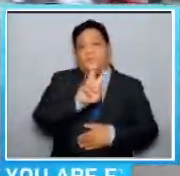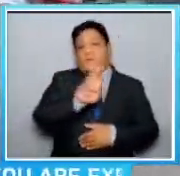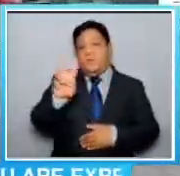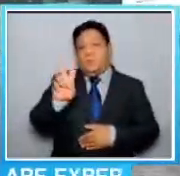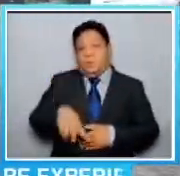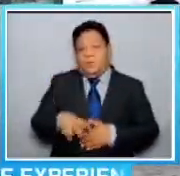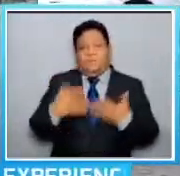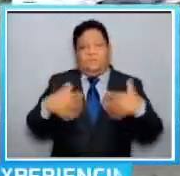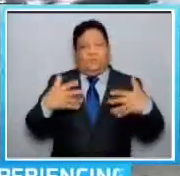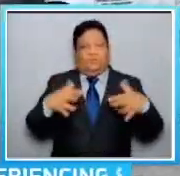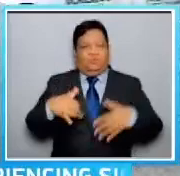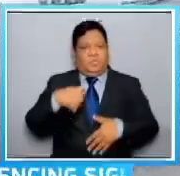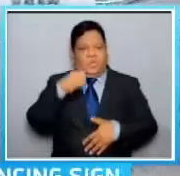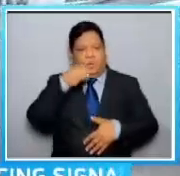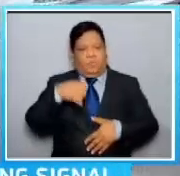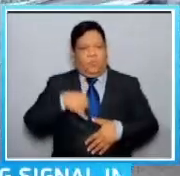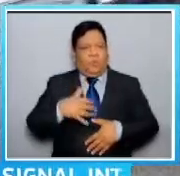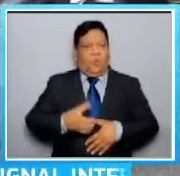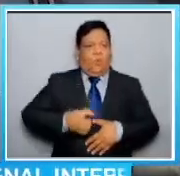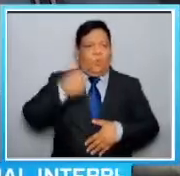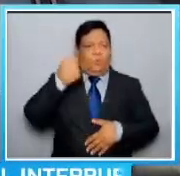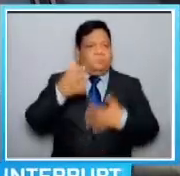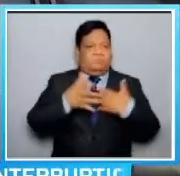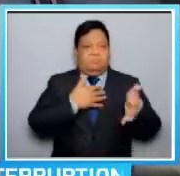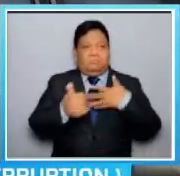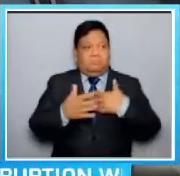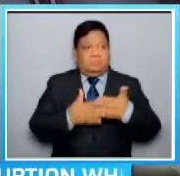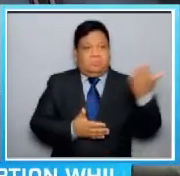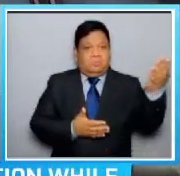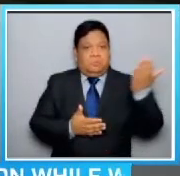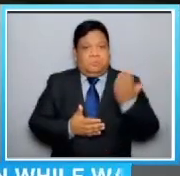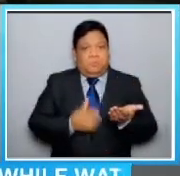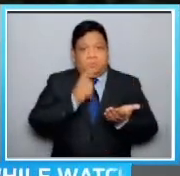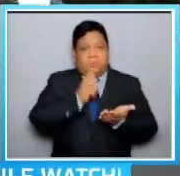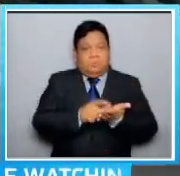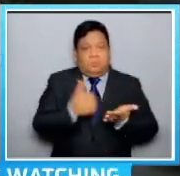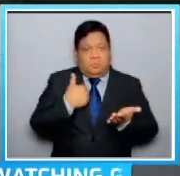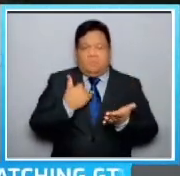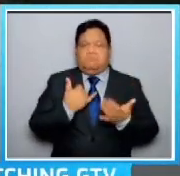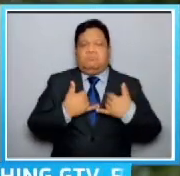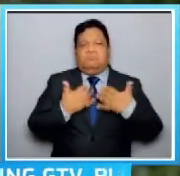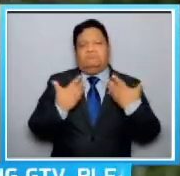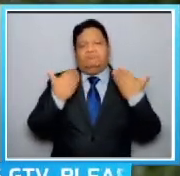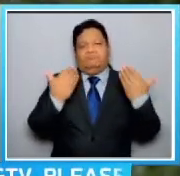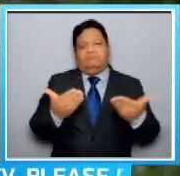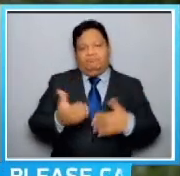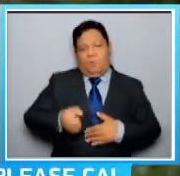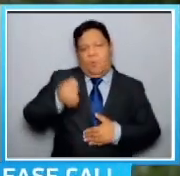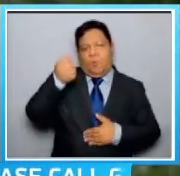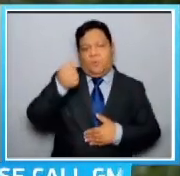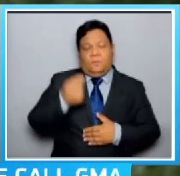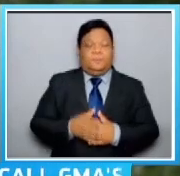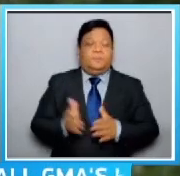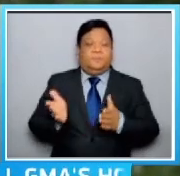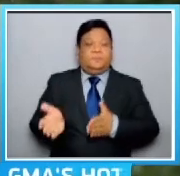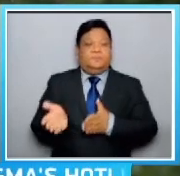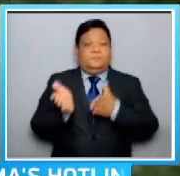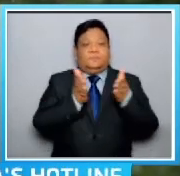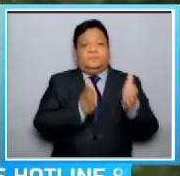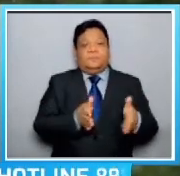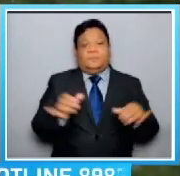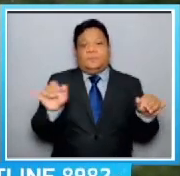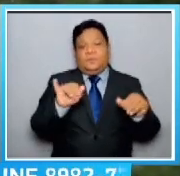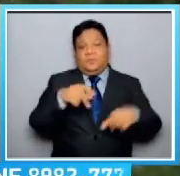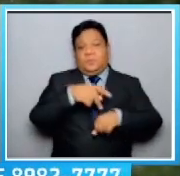ang NCAP kahit wala pang natatanggap na kopya ng desisyon. Tigil na rin muna ang pagpapatupad ng NCAP sa lungsod